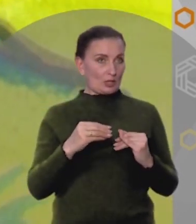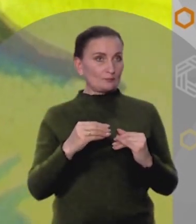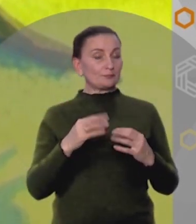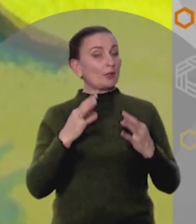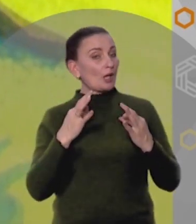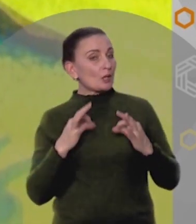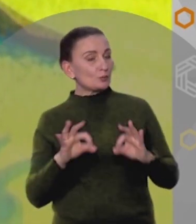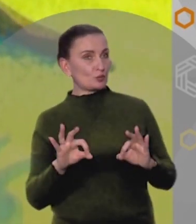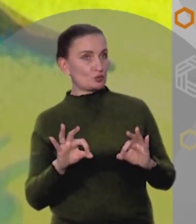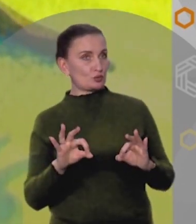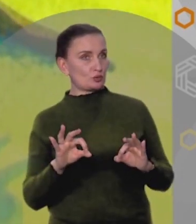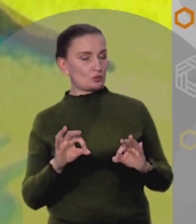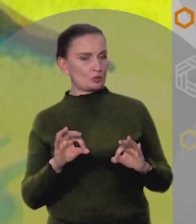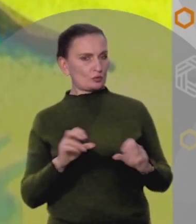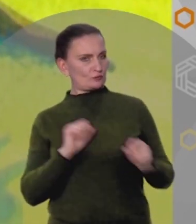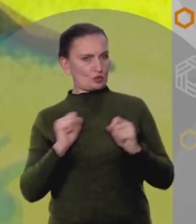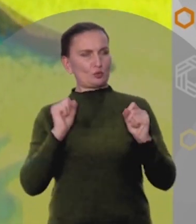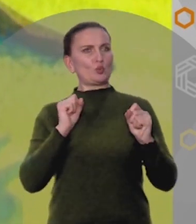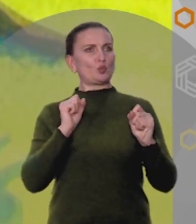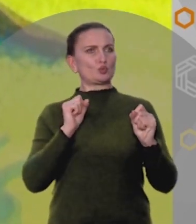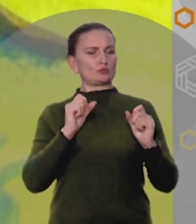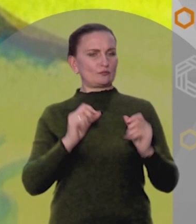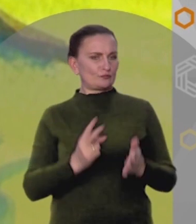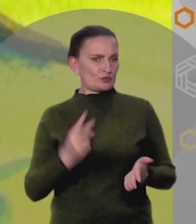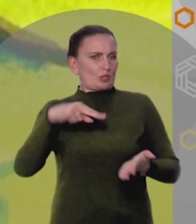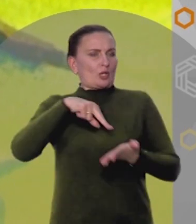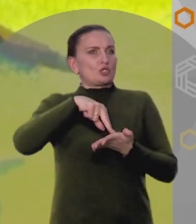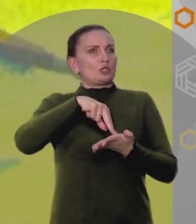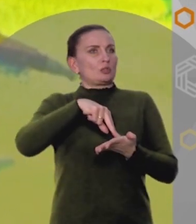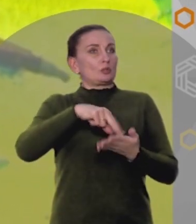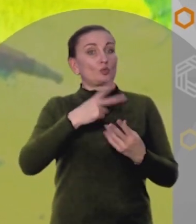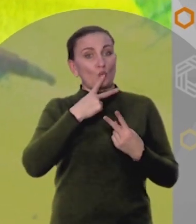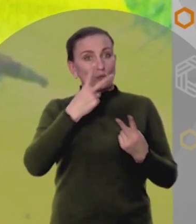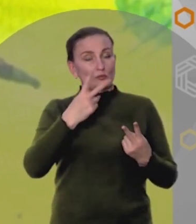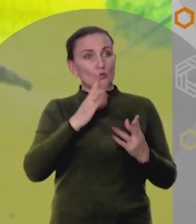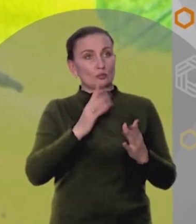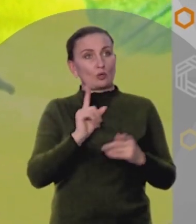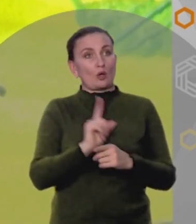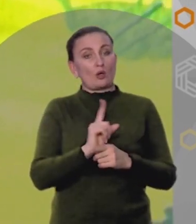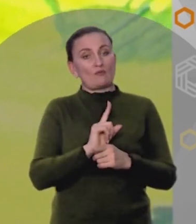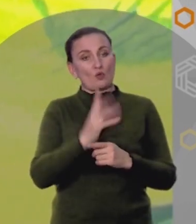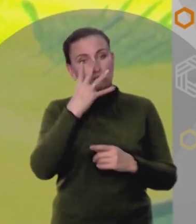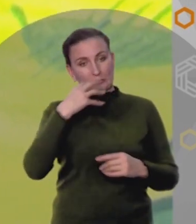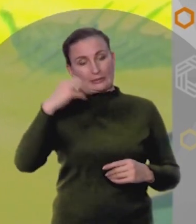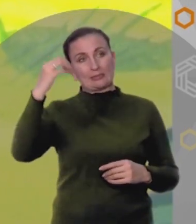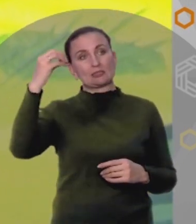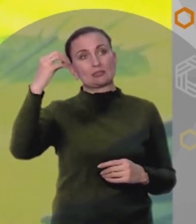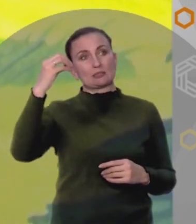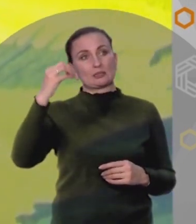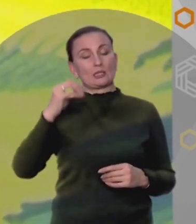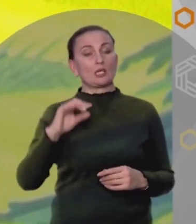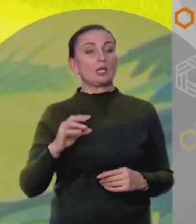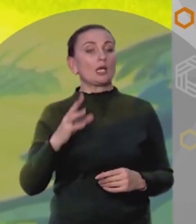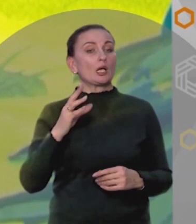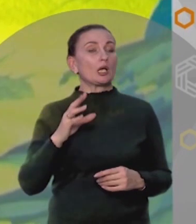придавило к земле и тут же отпустило. Она встрепенулась, вскочила, но увидела лишь удаляющийся хвост